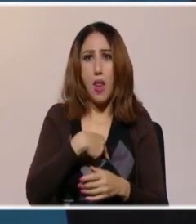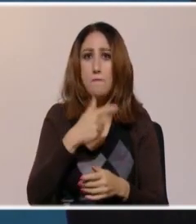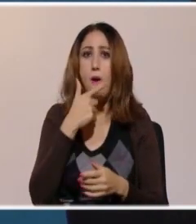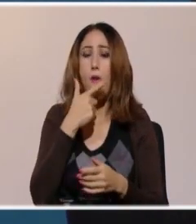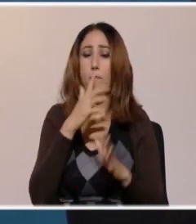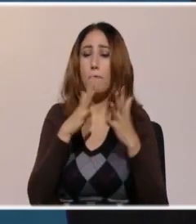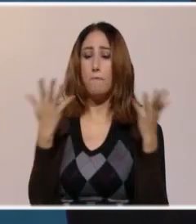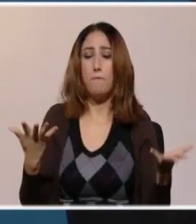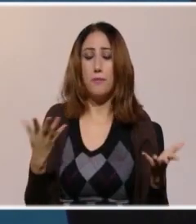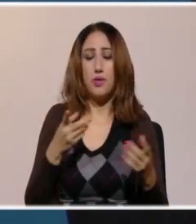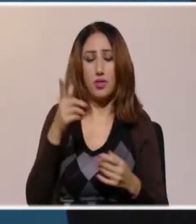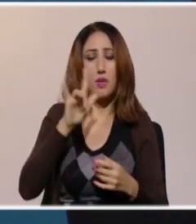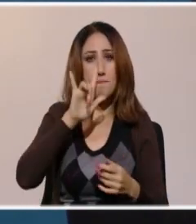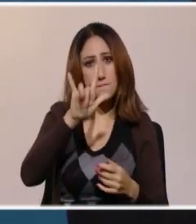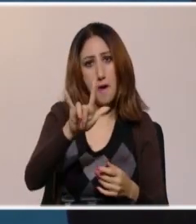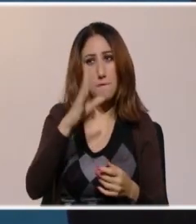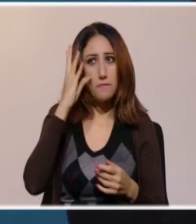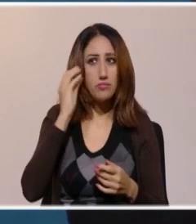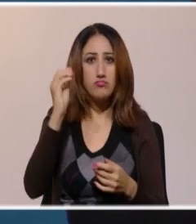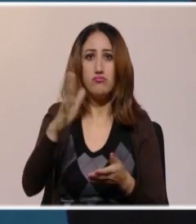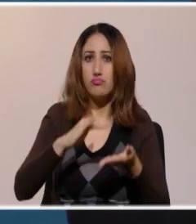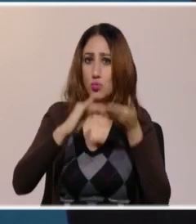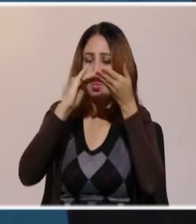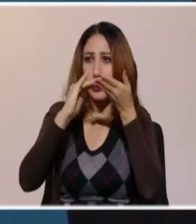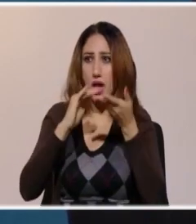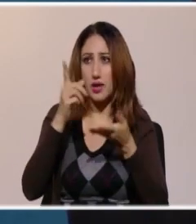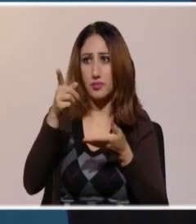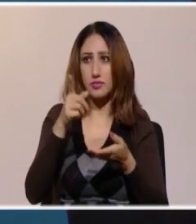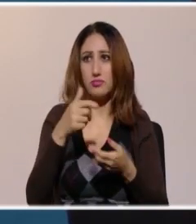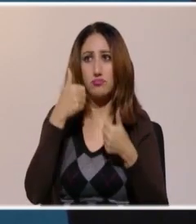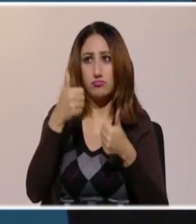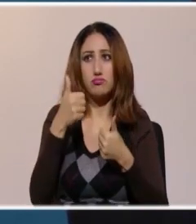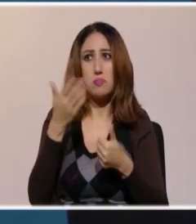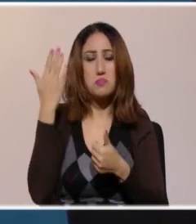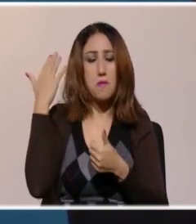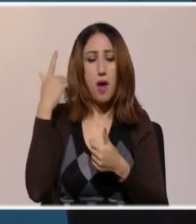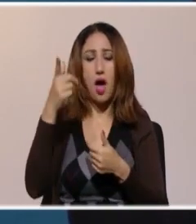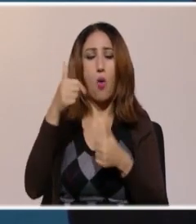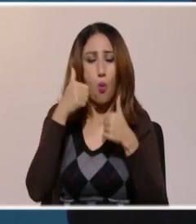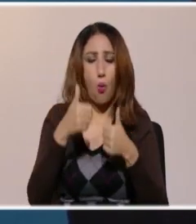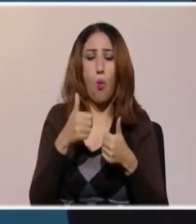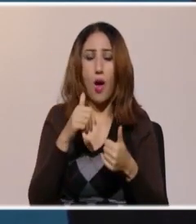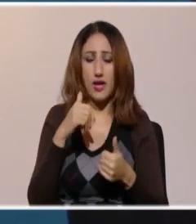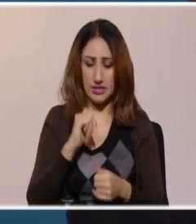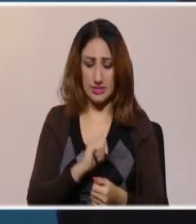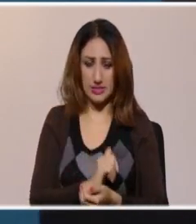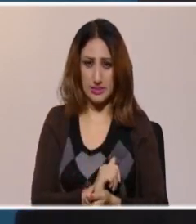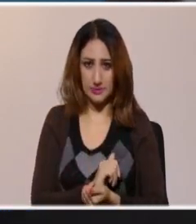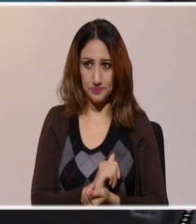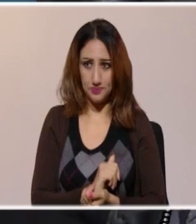وبحب وبكرم الأصول، يعني الناس الأصيلة يعني. فهو من